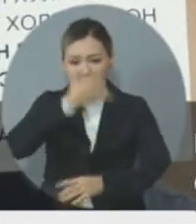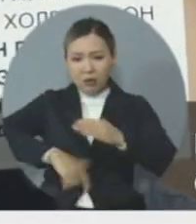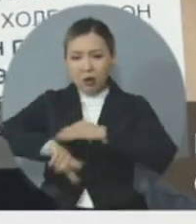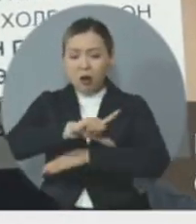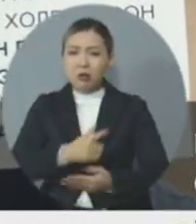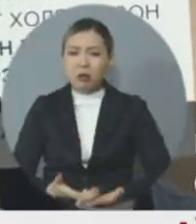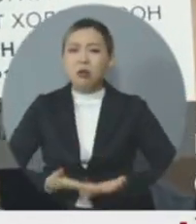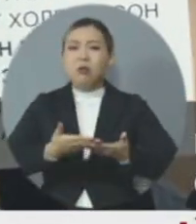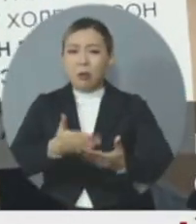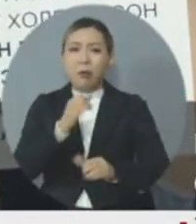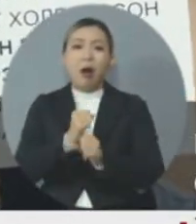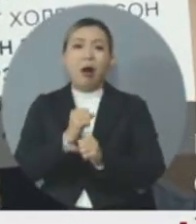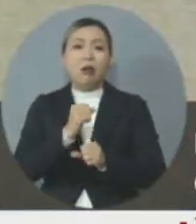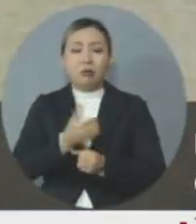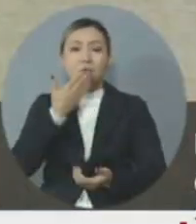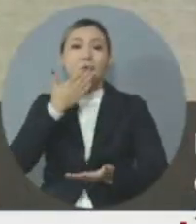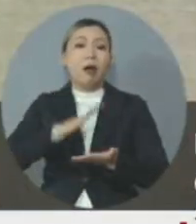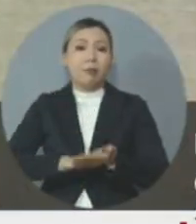ажиллахаа мэдгэтэж байна.